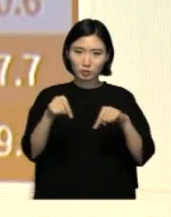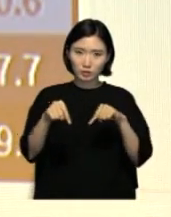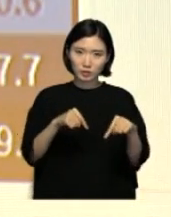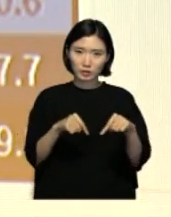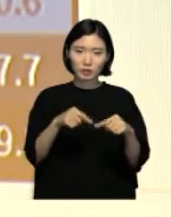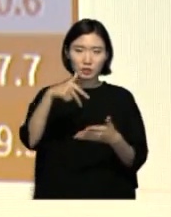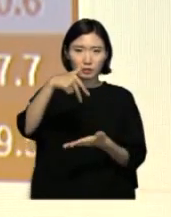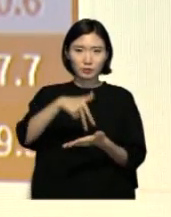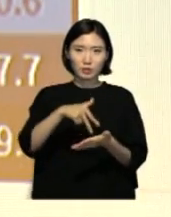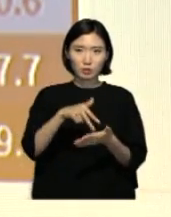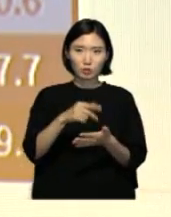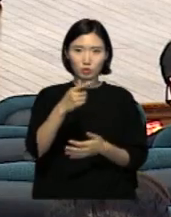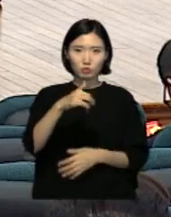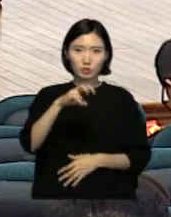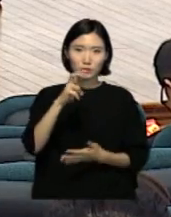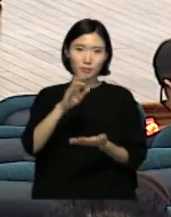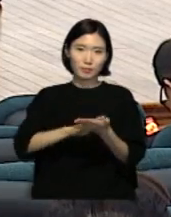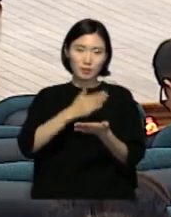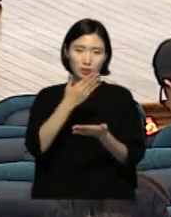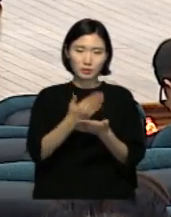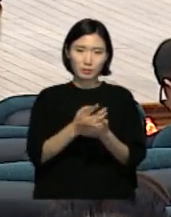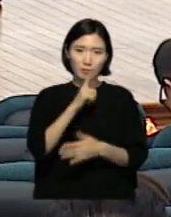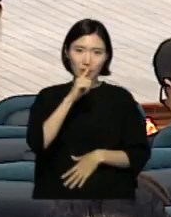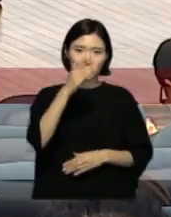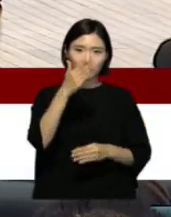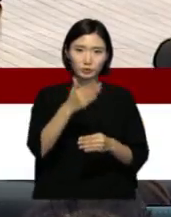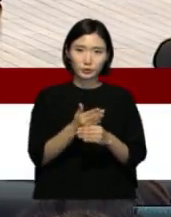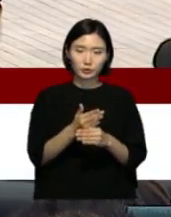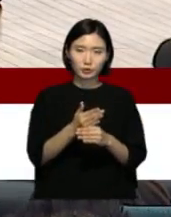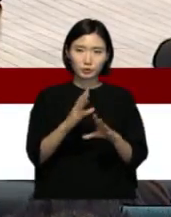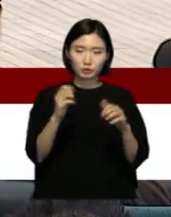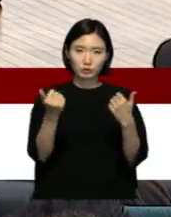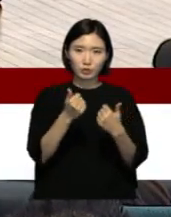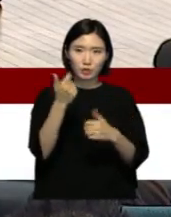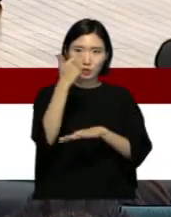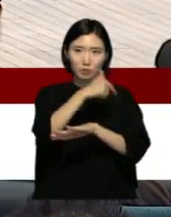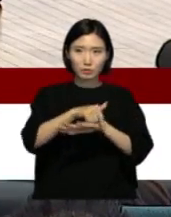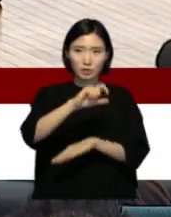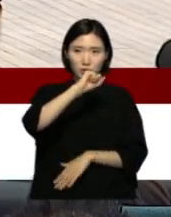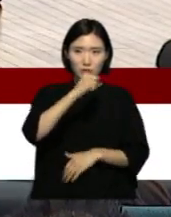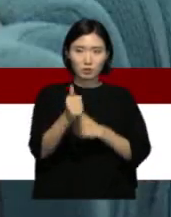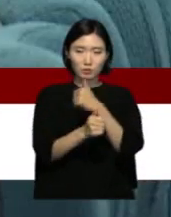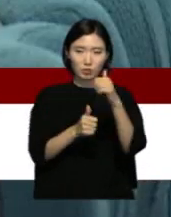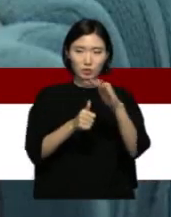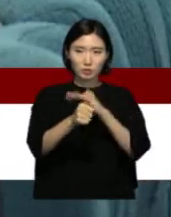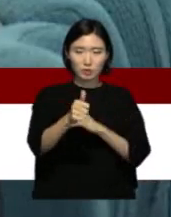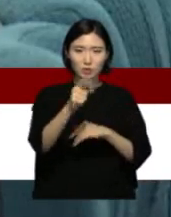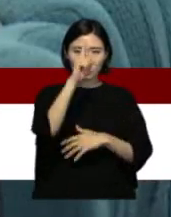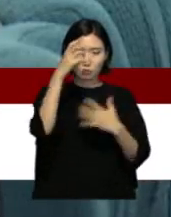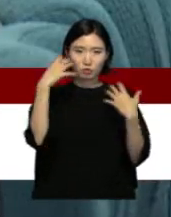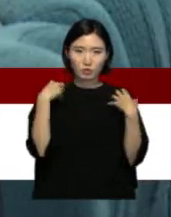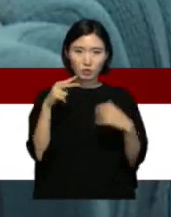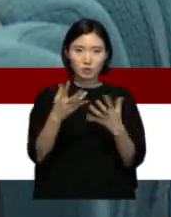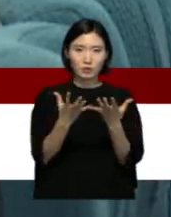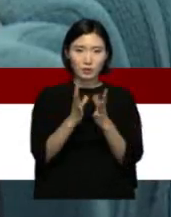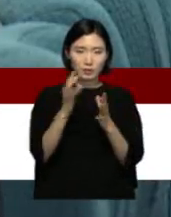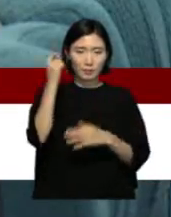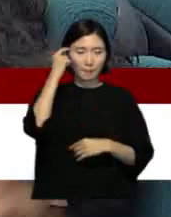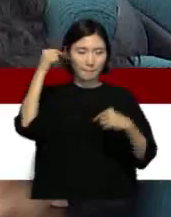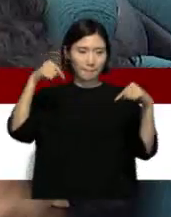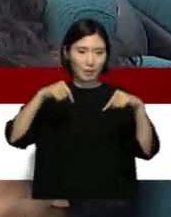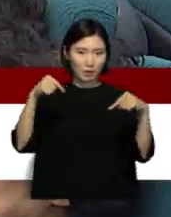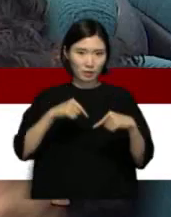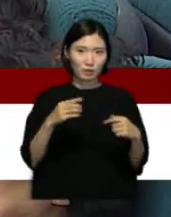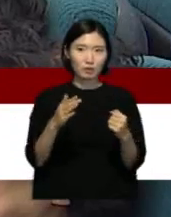누진제 개선에 힘을 실었습니다. 토론회에 참석한 국회 기획재정위 조경태 위원장은 정부와 여당이 머리를 맞댄